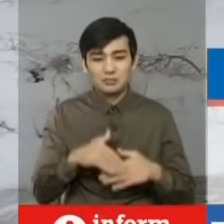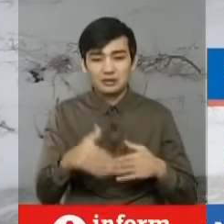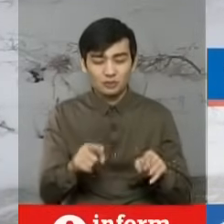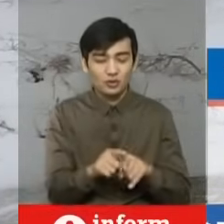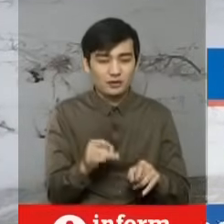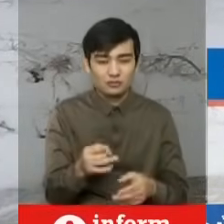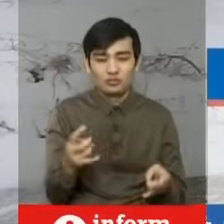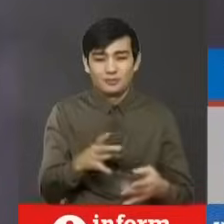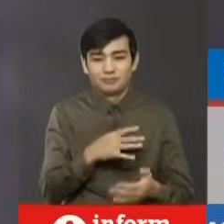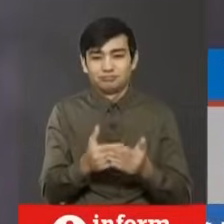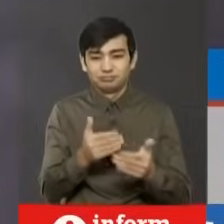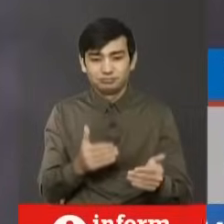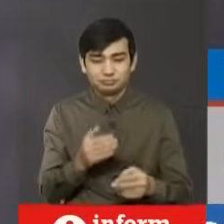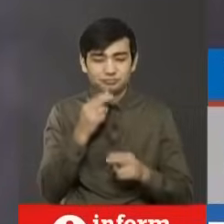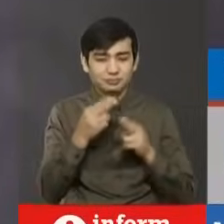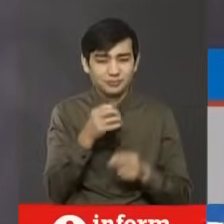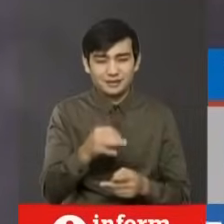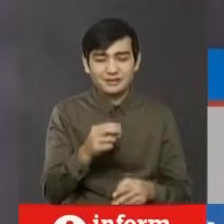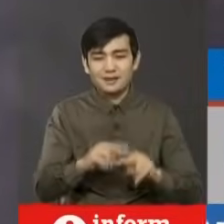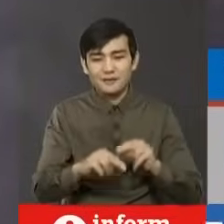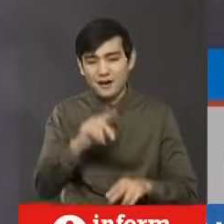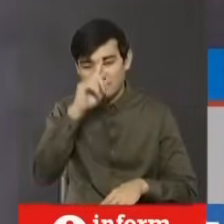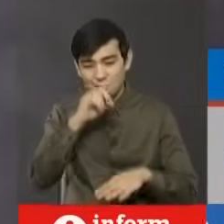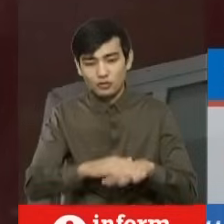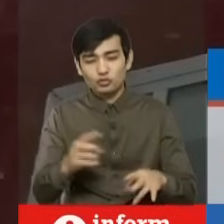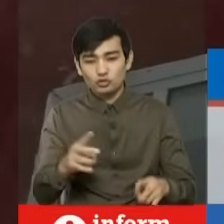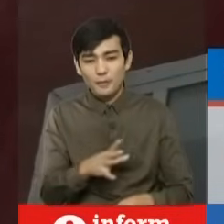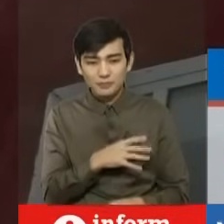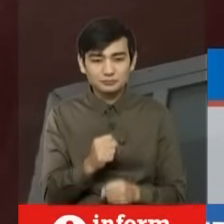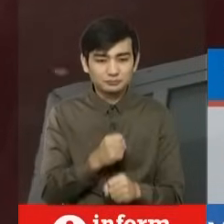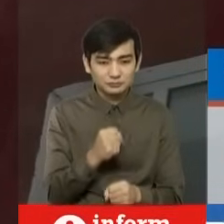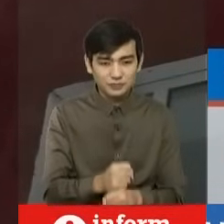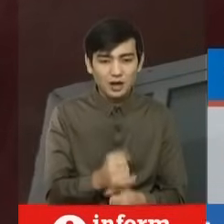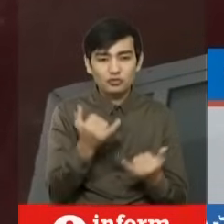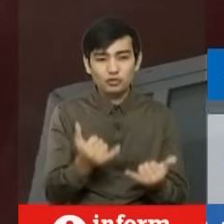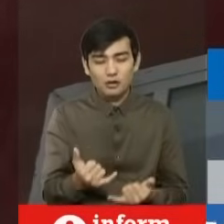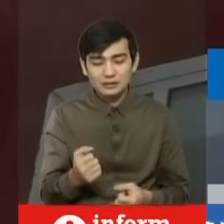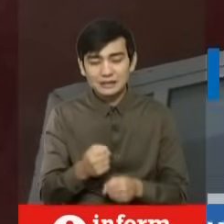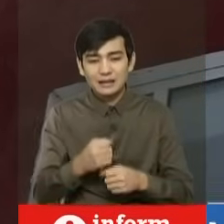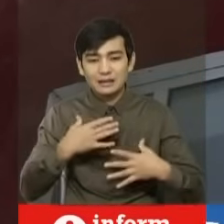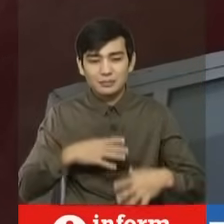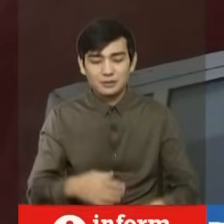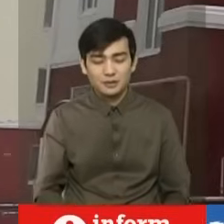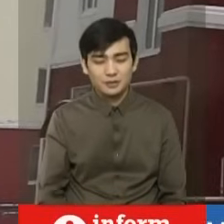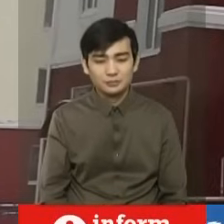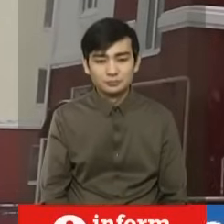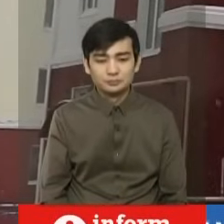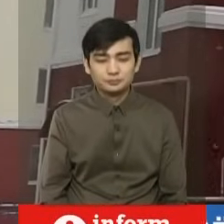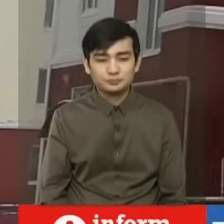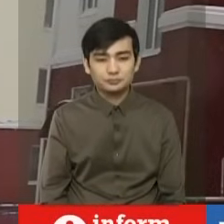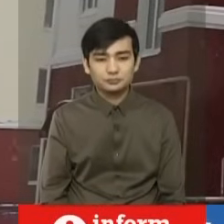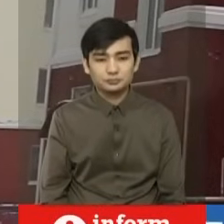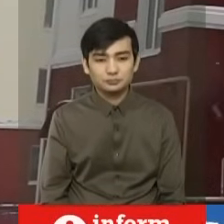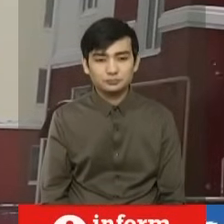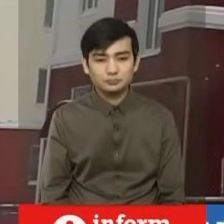должно лиц отдела строительства Акимат должен был принять меры чего на сегодня не сделано Эльмира Ержанова зама